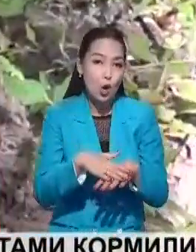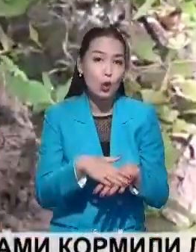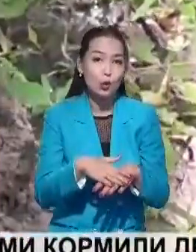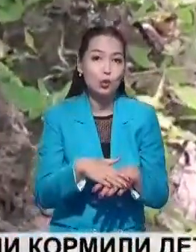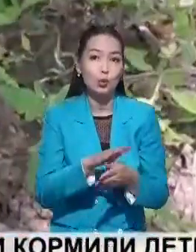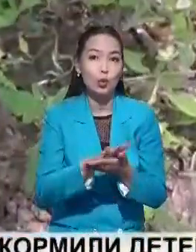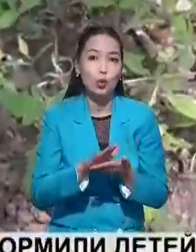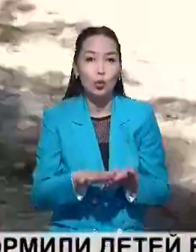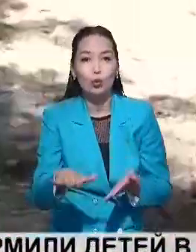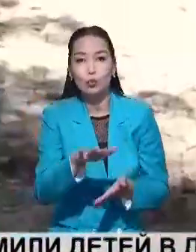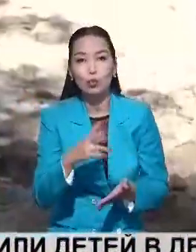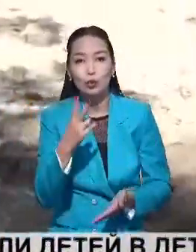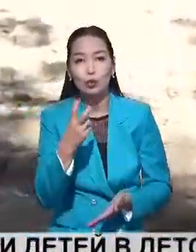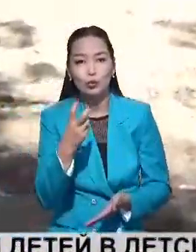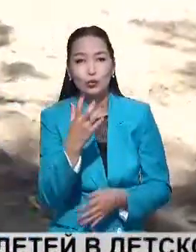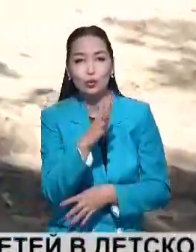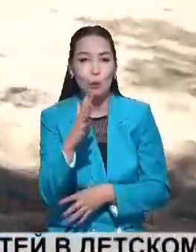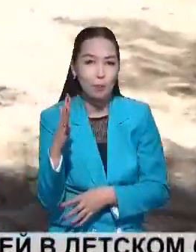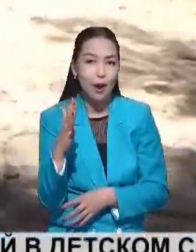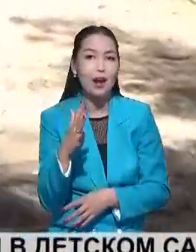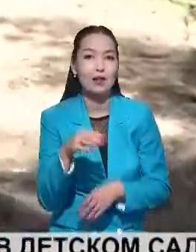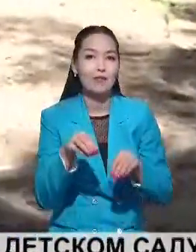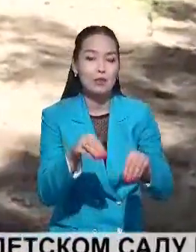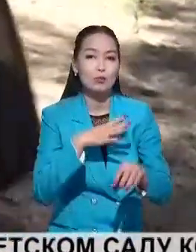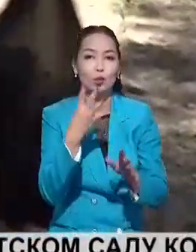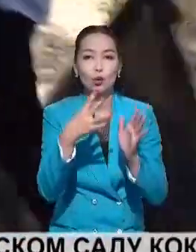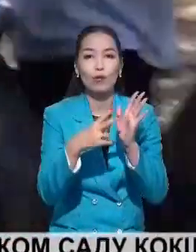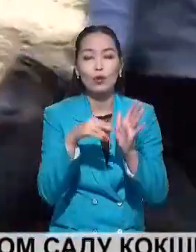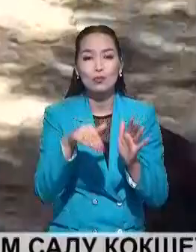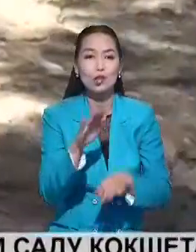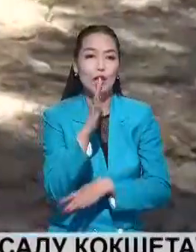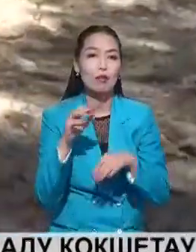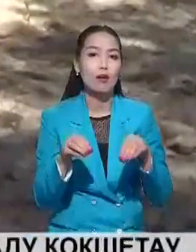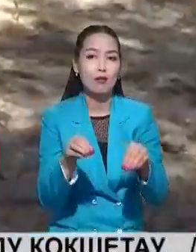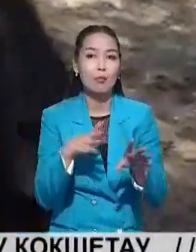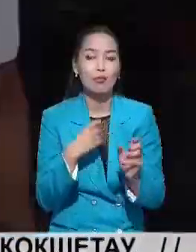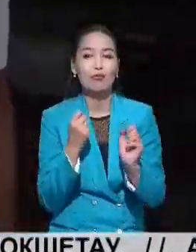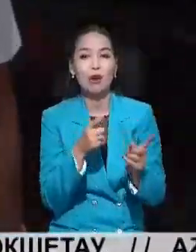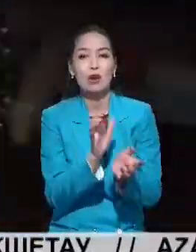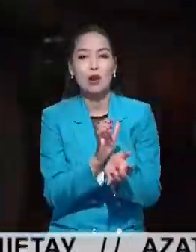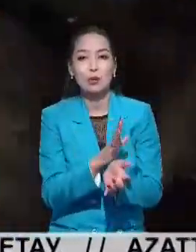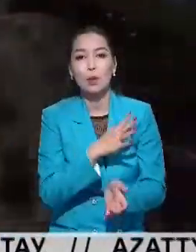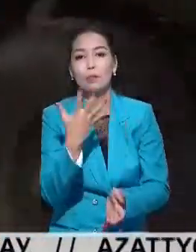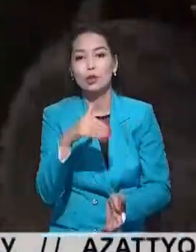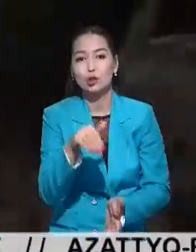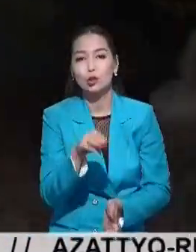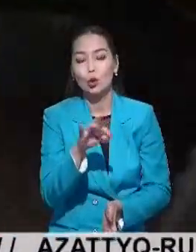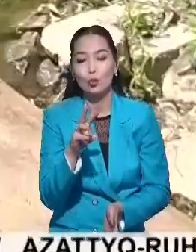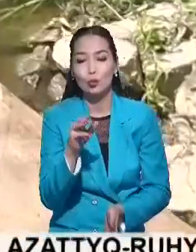свыше 200 парков и скверов, высажено более 48 тысяч деревьев, вывезено около 50 тысяч тонн